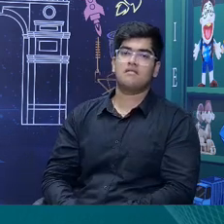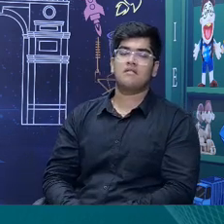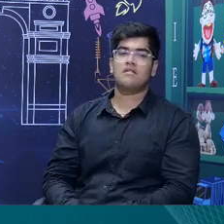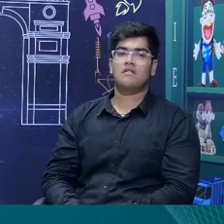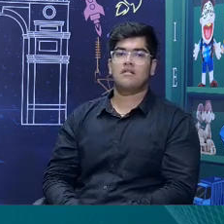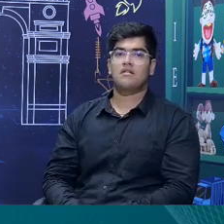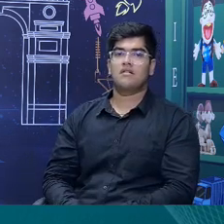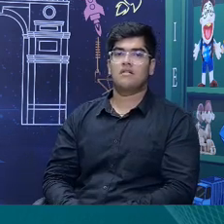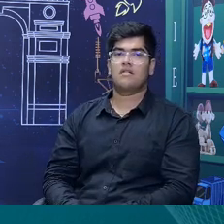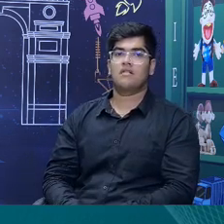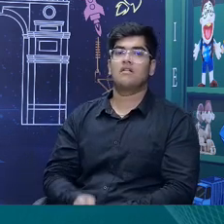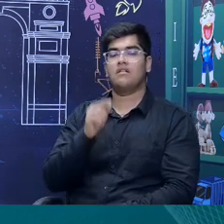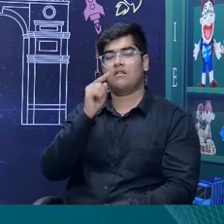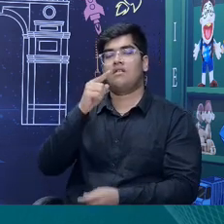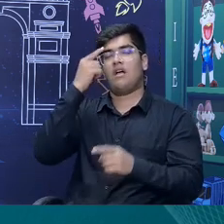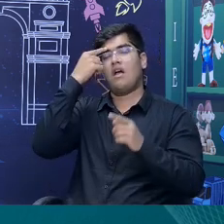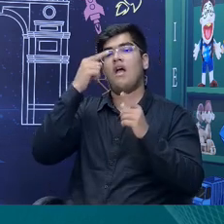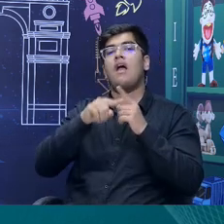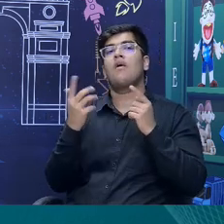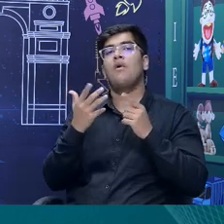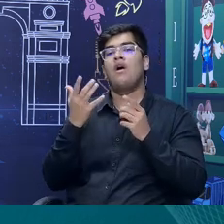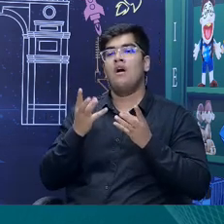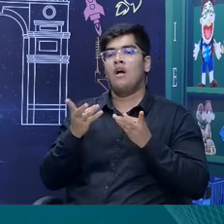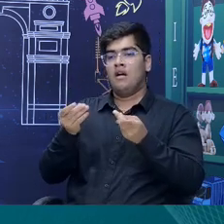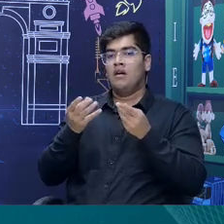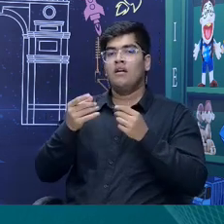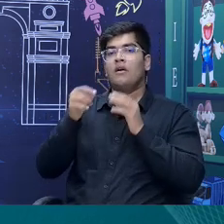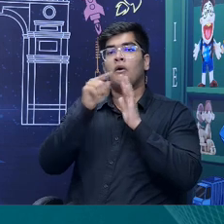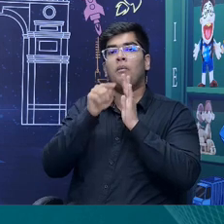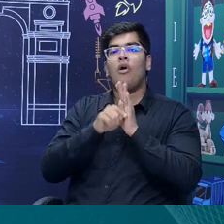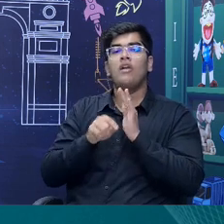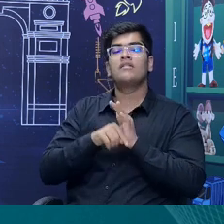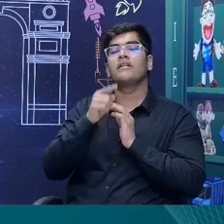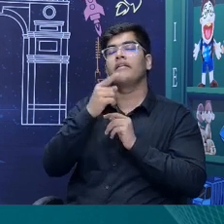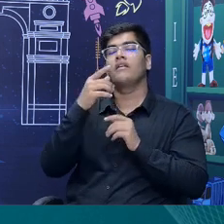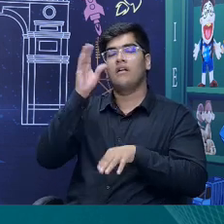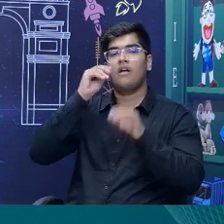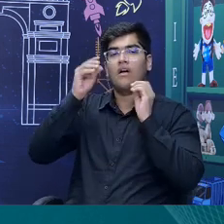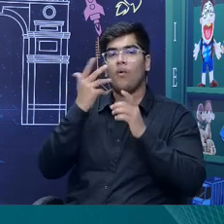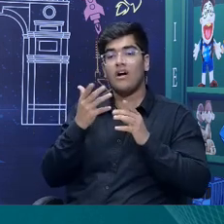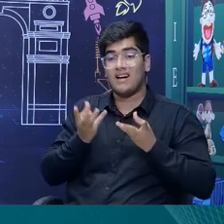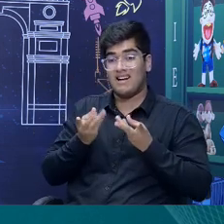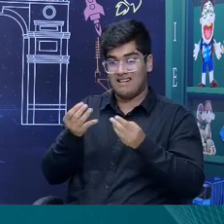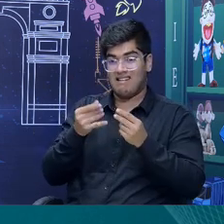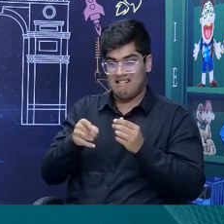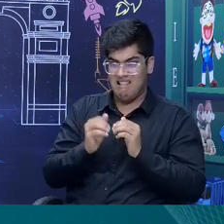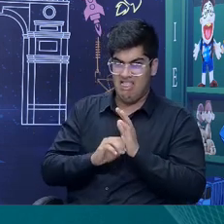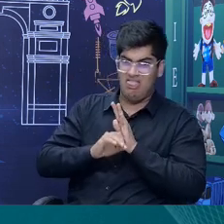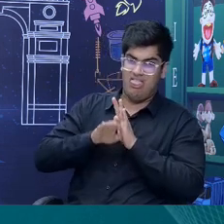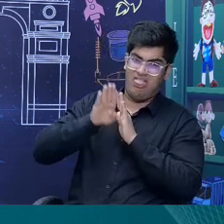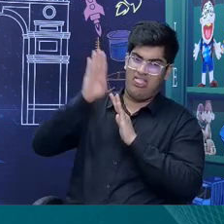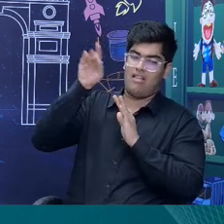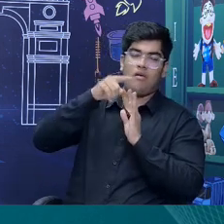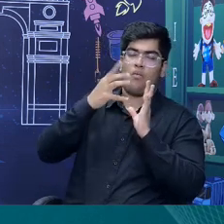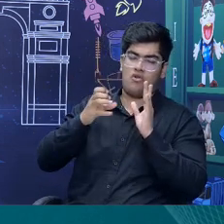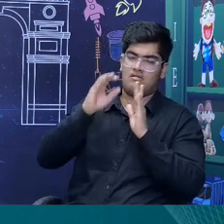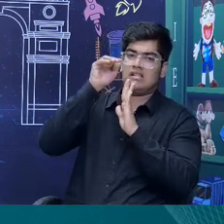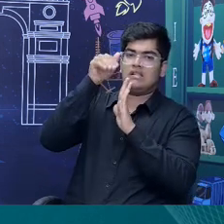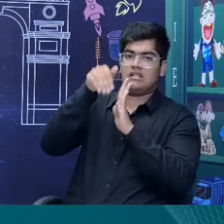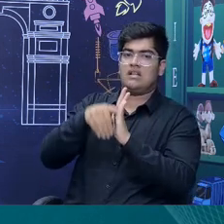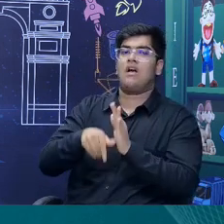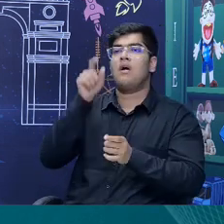पॉलिसी में क्या लर्न करना है उसका मेजर एजेंडा डेट इस स्लो डॉ डी रेट ऑफ पापुलेशन ग्रोथ और आईएफ यू नोटिस